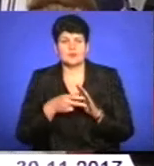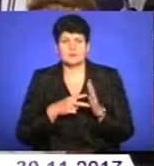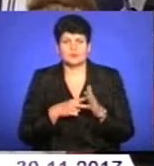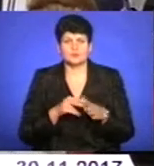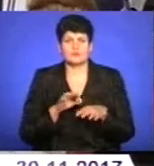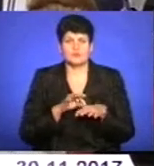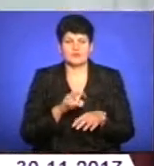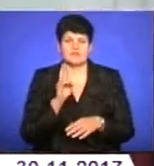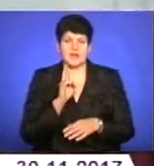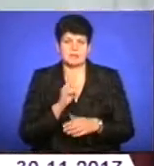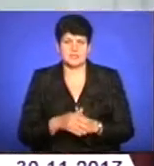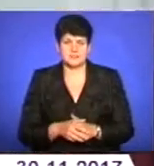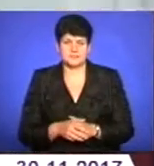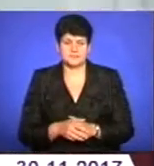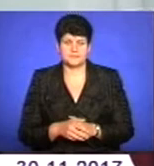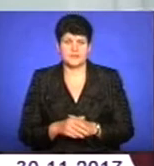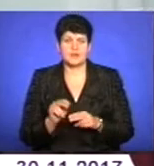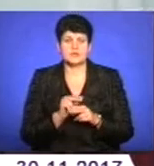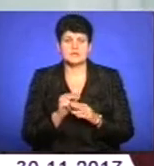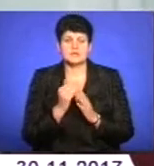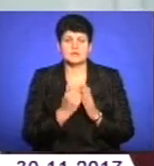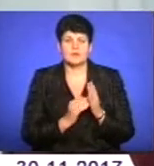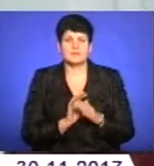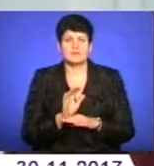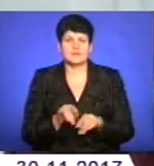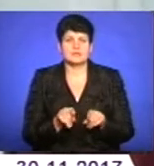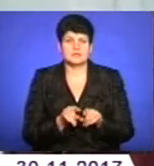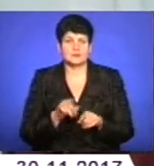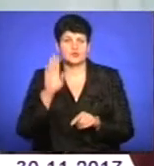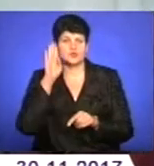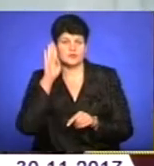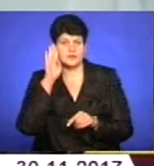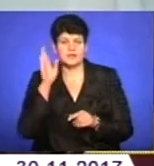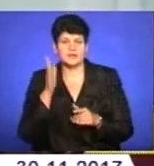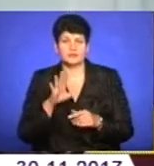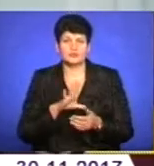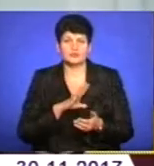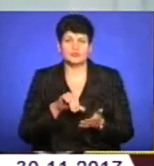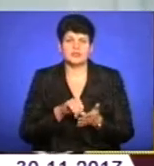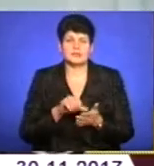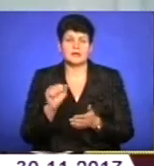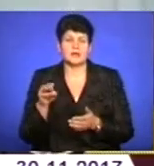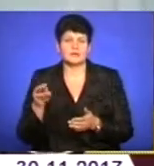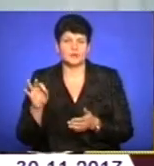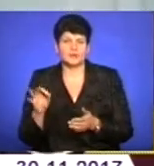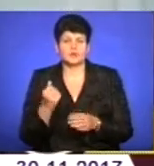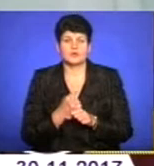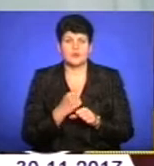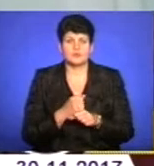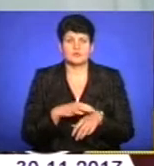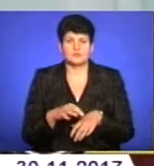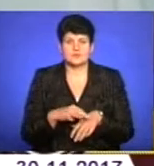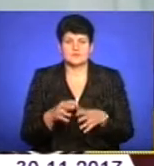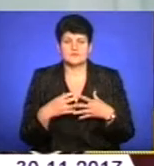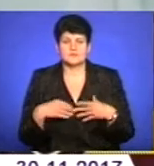проводити у Кременці. На корекційні програми направляються також чоловіки, які були учасниками АТО, які чинять насильство в сім'ї,